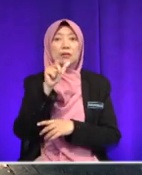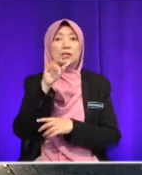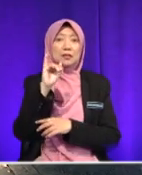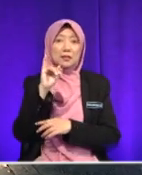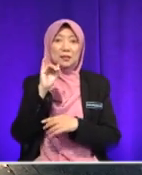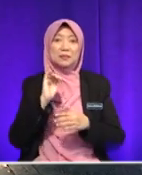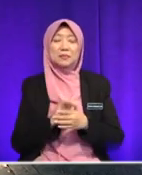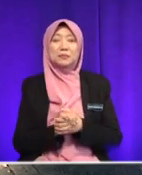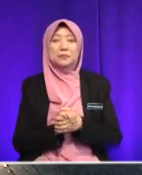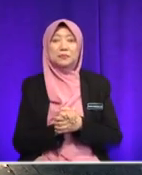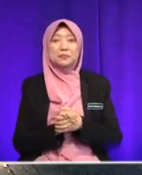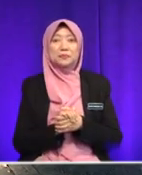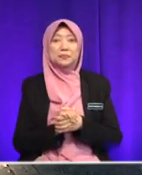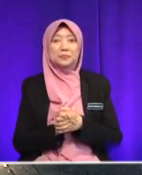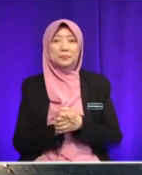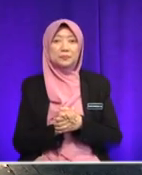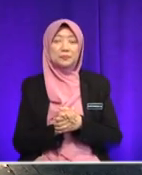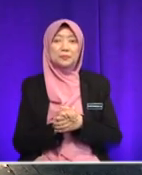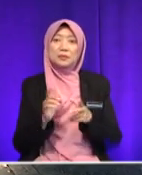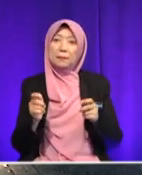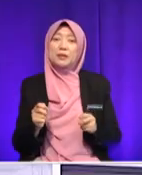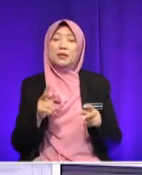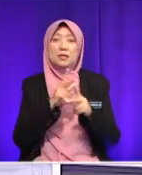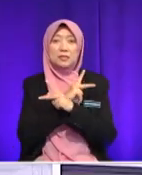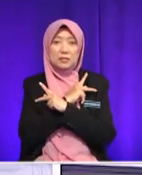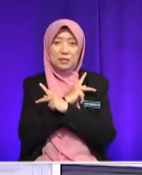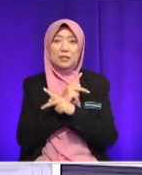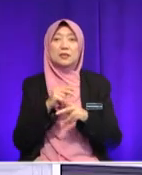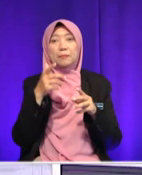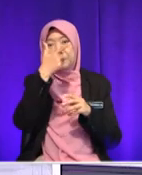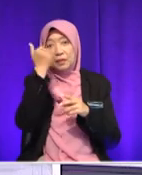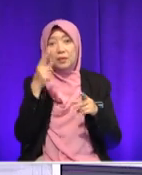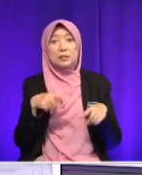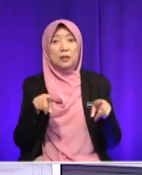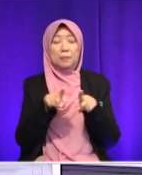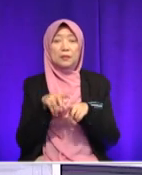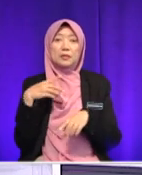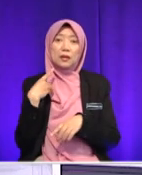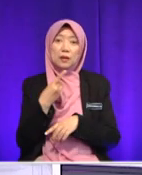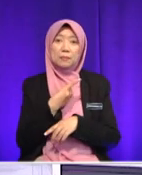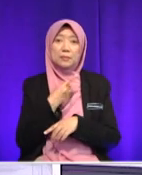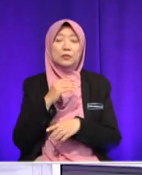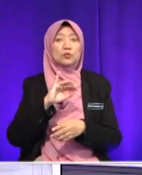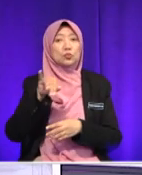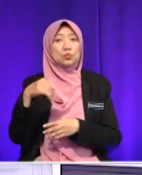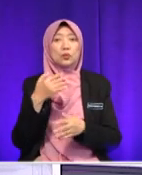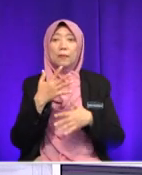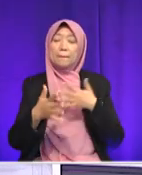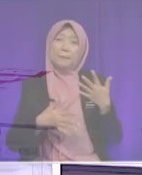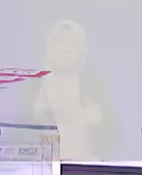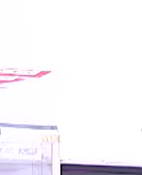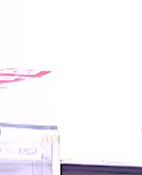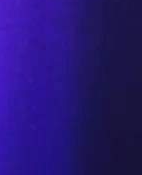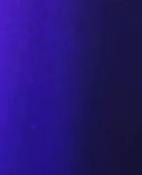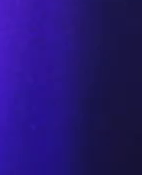kasih. Terima kasih kerana bersama-sama dengan kami, dan kami juga dibantu oleh jurubahasa isyarat hari ini, iaitu dengan Cikgu